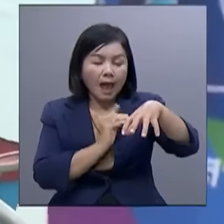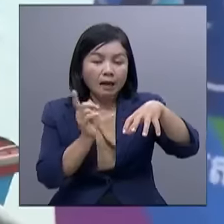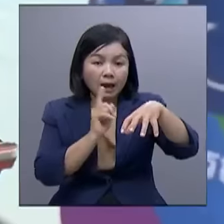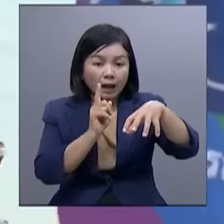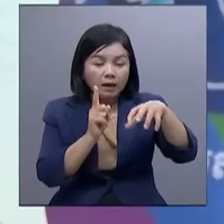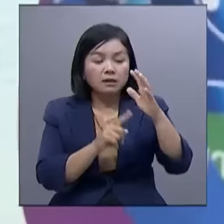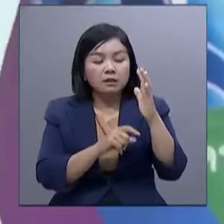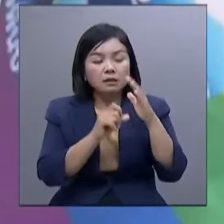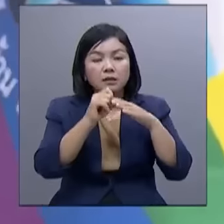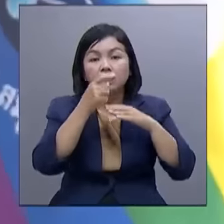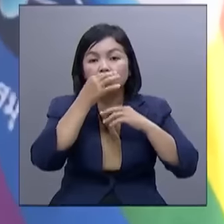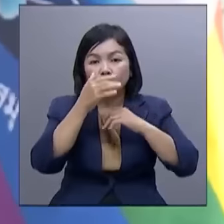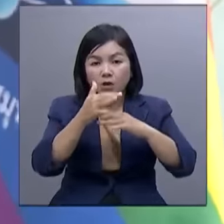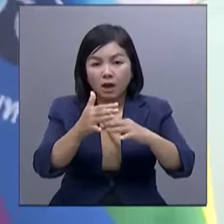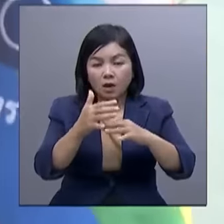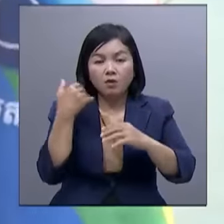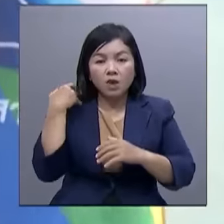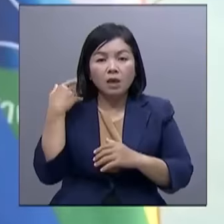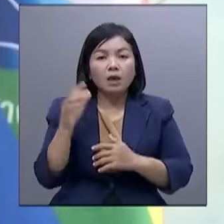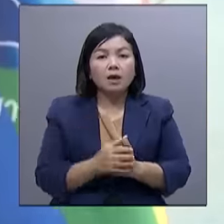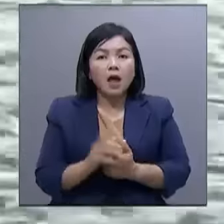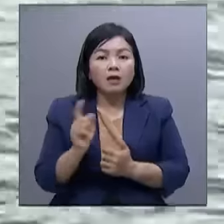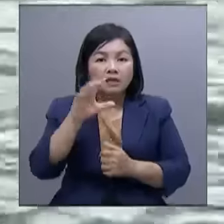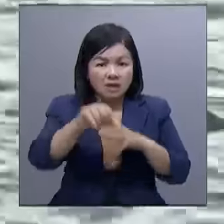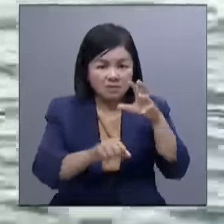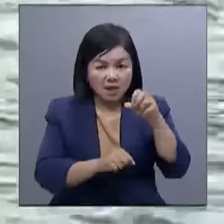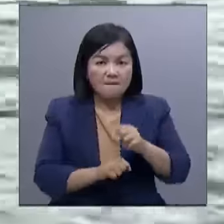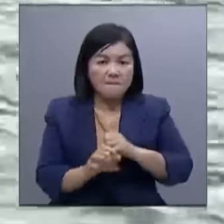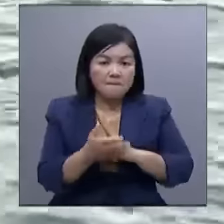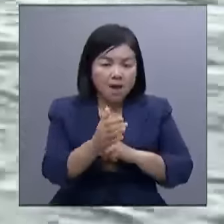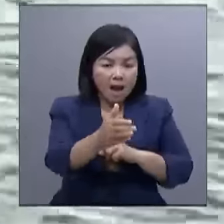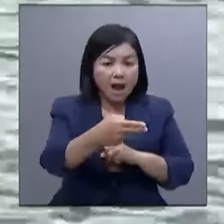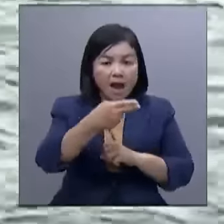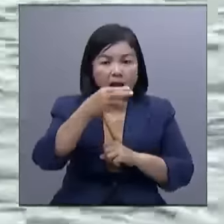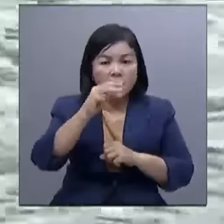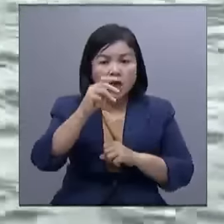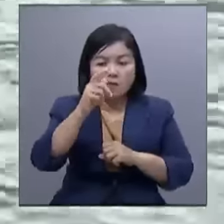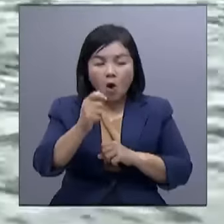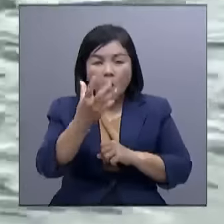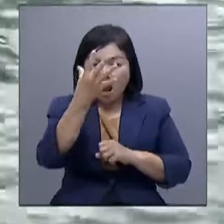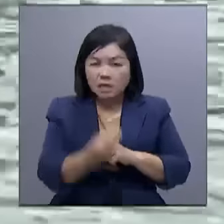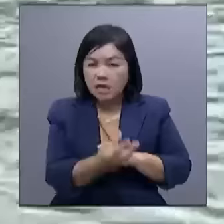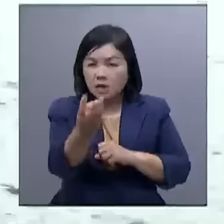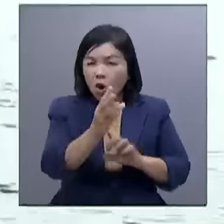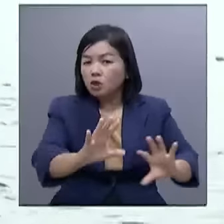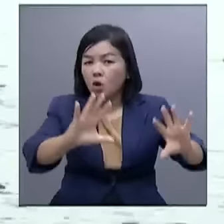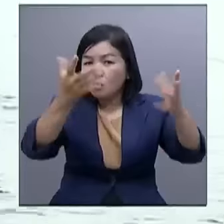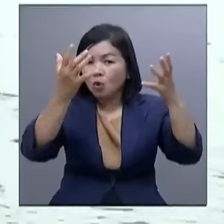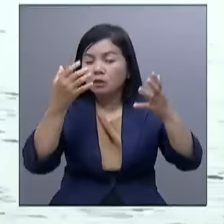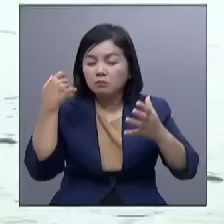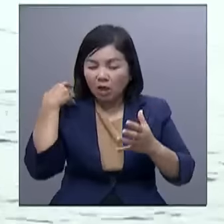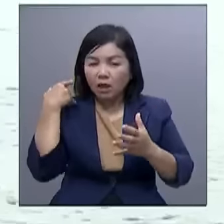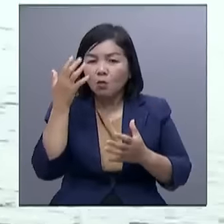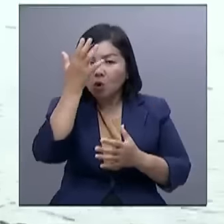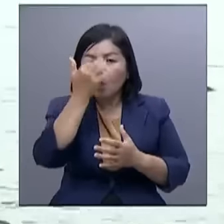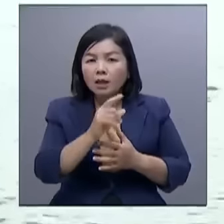ครครับโดยรวมพลนะครับชาวประมงล่าปลาหมอคางดำเพื่อลดจำนวนประชากรปลาหมอคางดำนะครับให้หมดไปจากพื้นที่ครับเนื่องจ